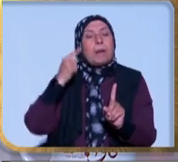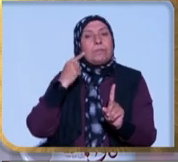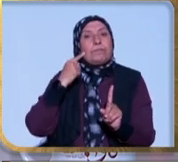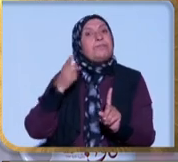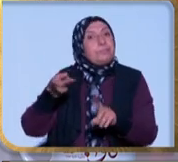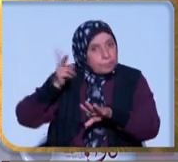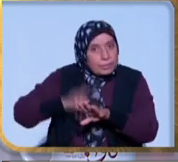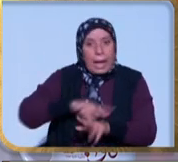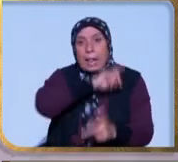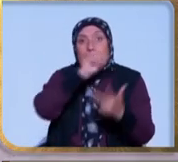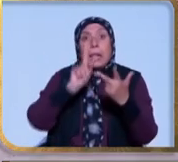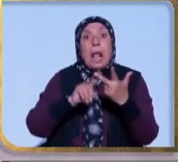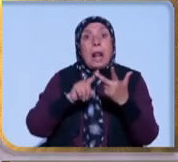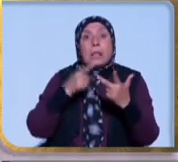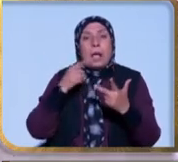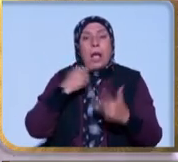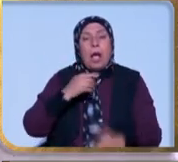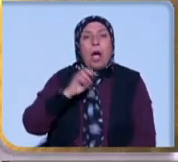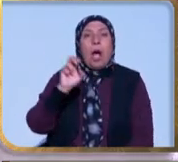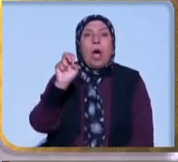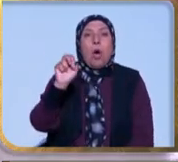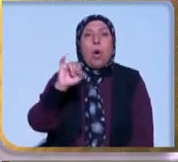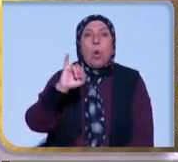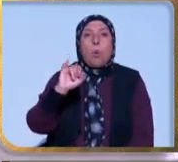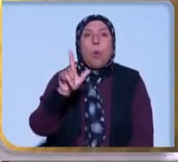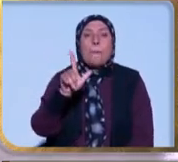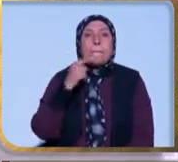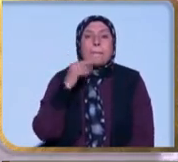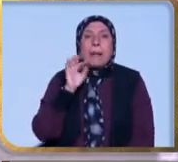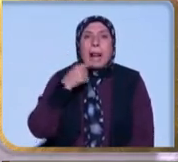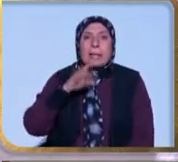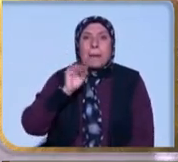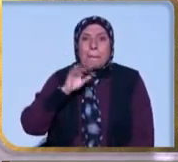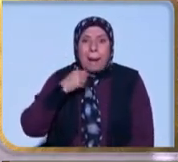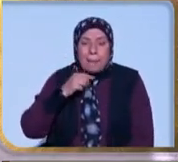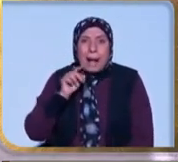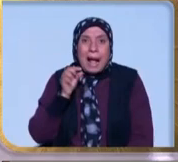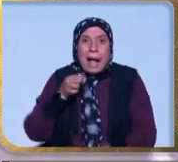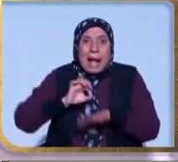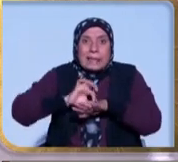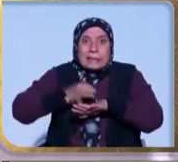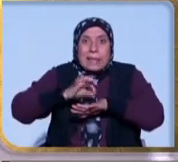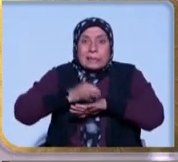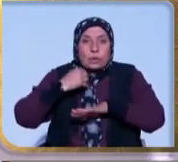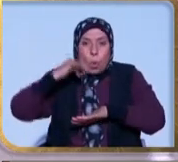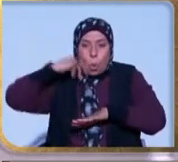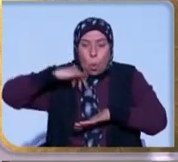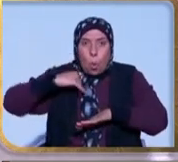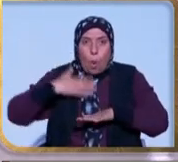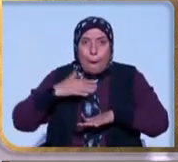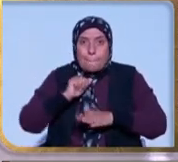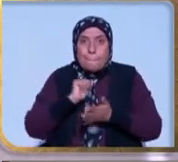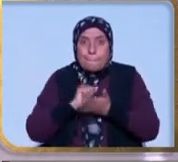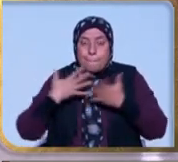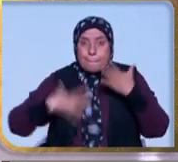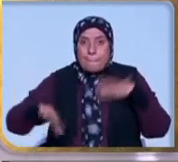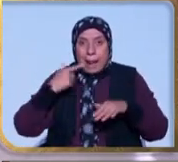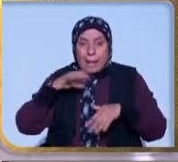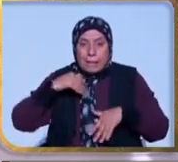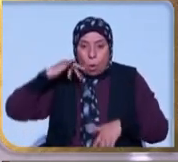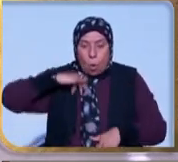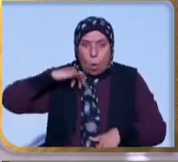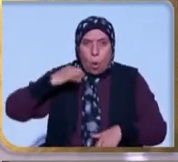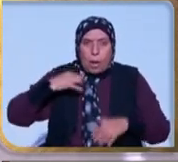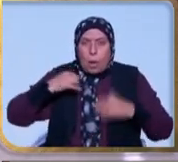اللي لابسينه وما بين جلودهم، وتدخل بأعداد كبيرة جدا مهولة، أذاهم جدا. تخيل واحد جاي يلبس حاجة كده